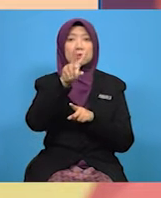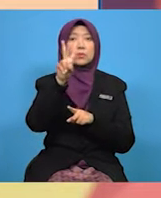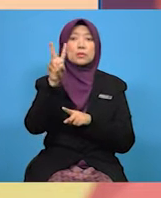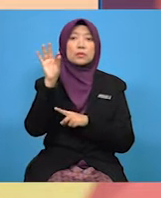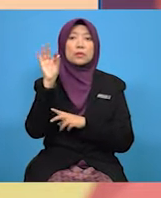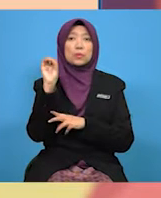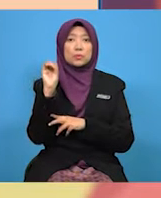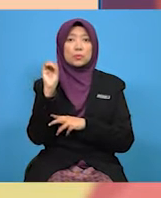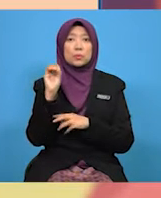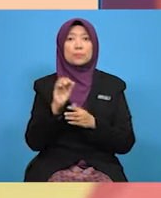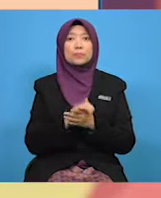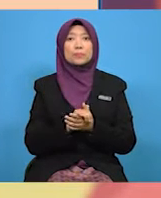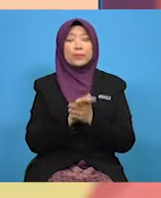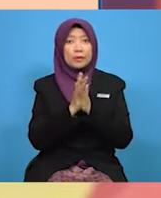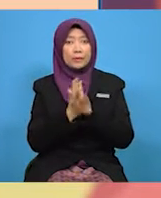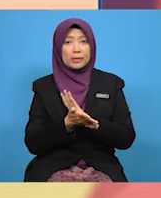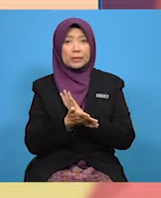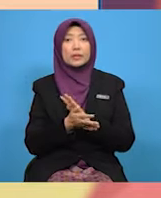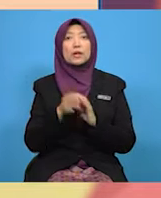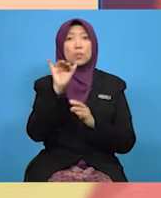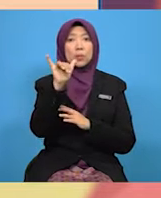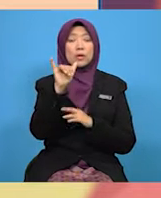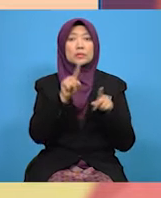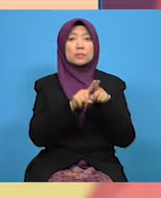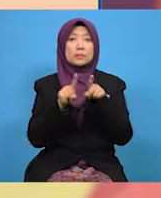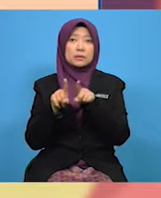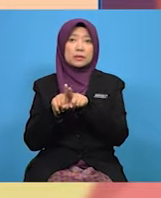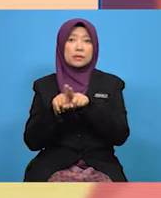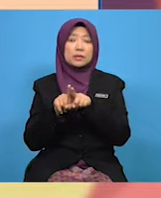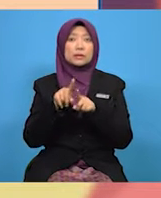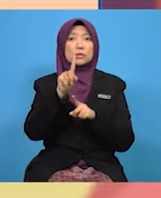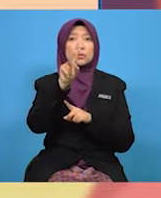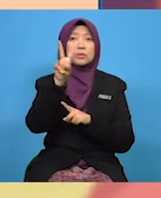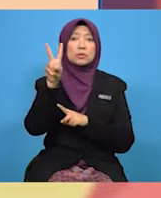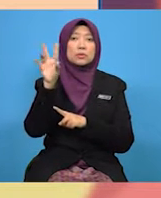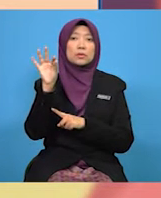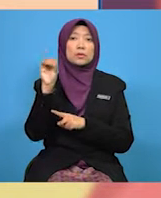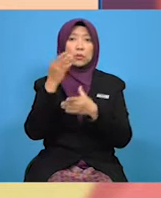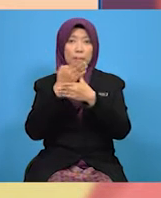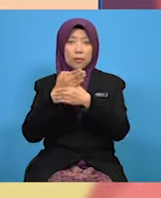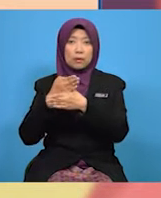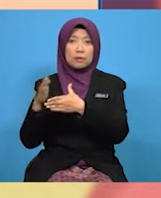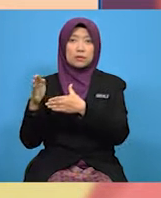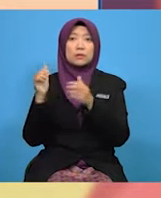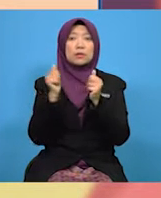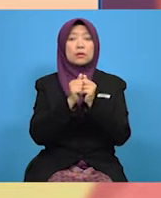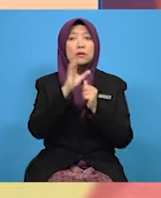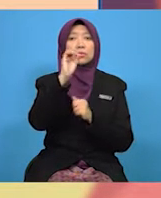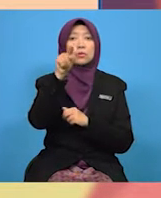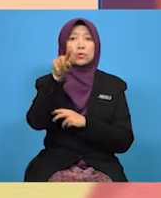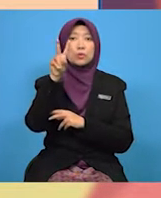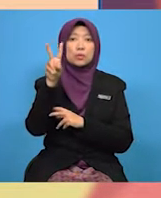1209 paket APBD way = 1221 II dengan